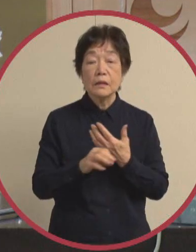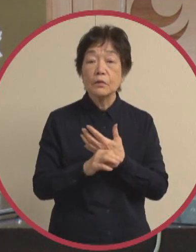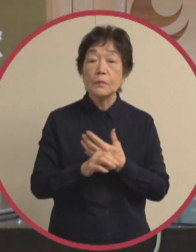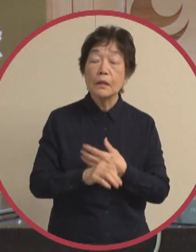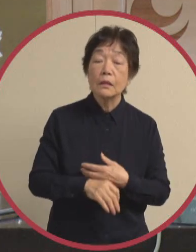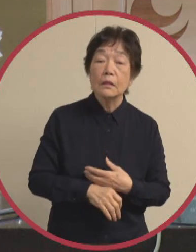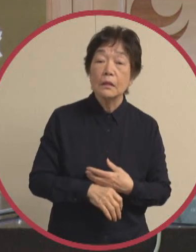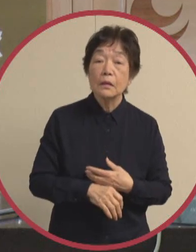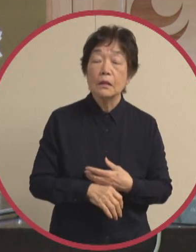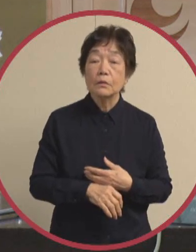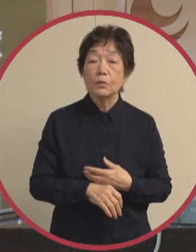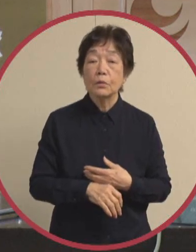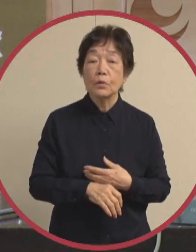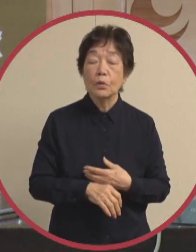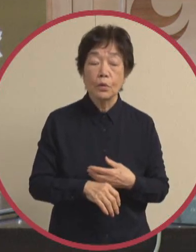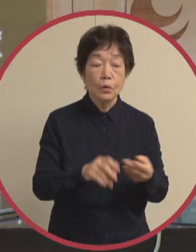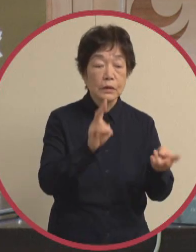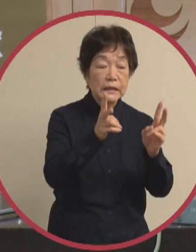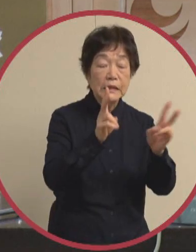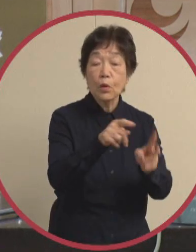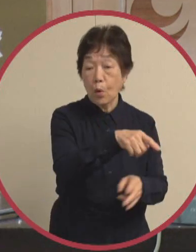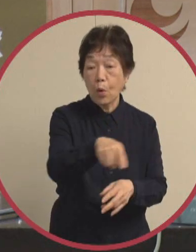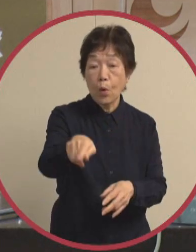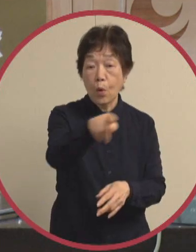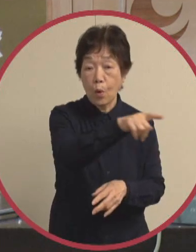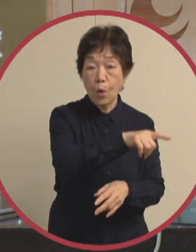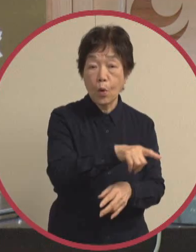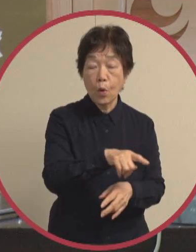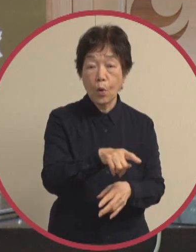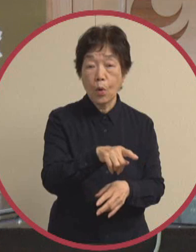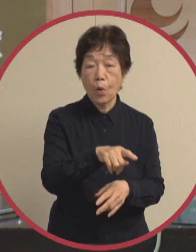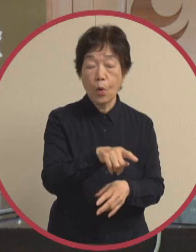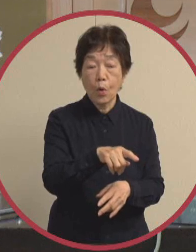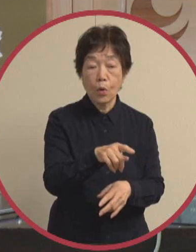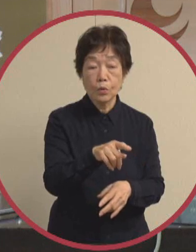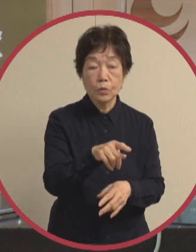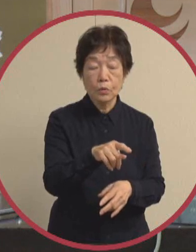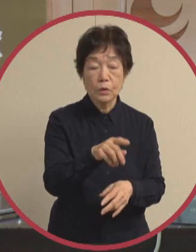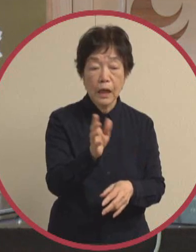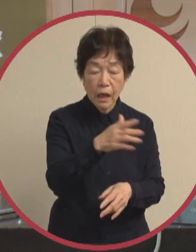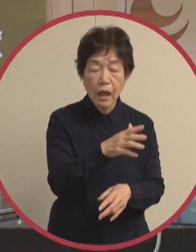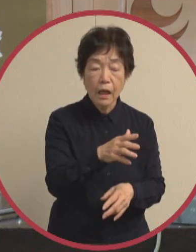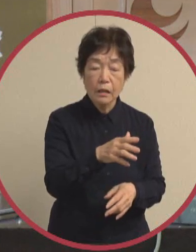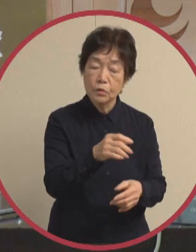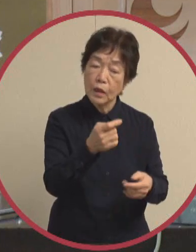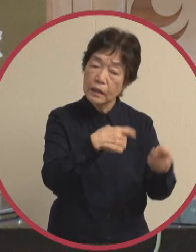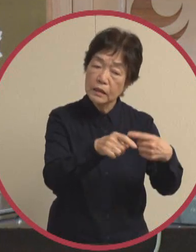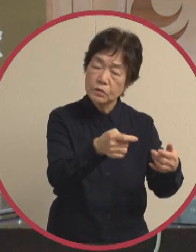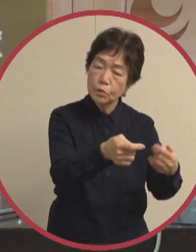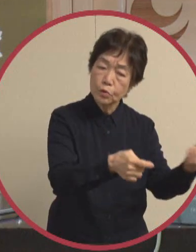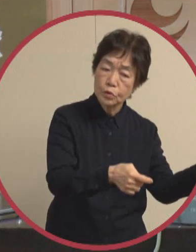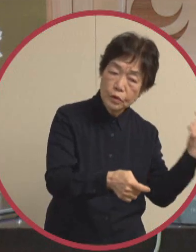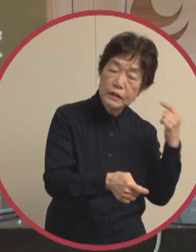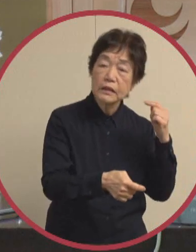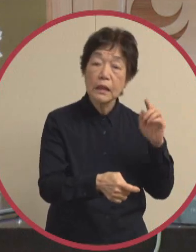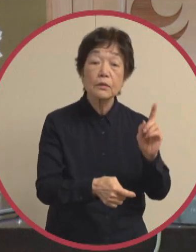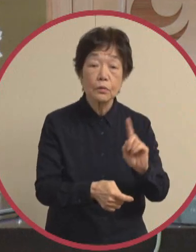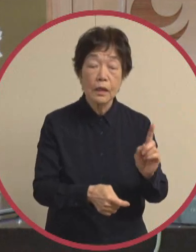から企業の皆さんからまあちょっと間接的ですけども聞いていることは、